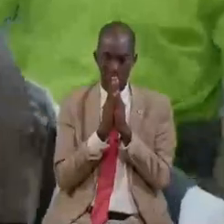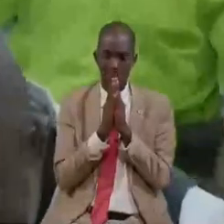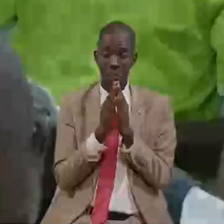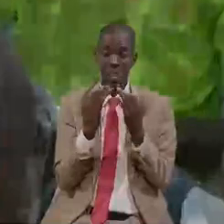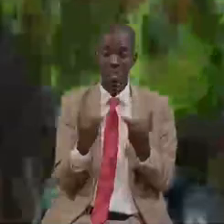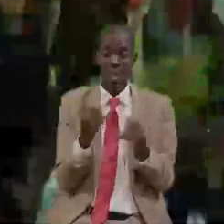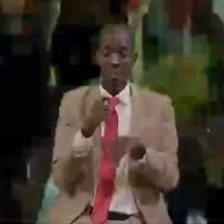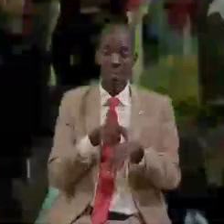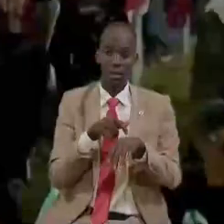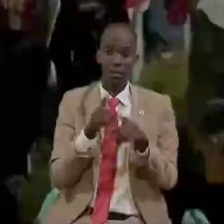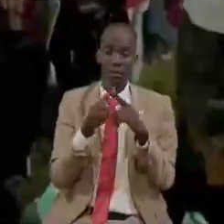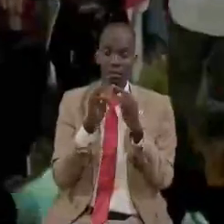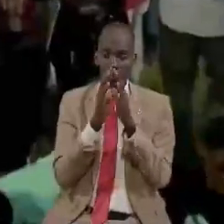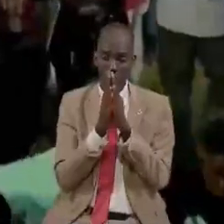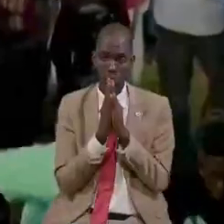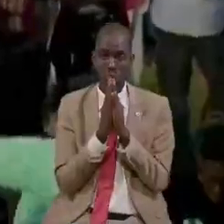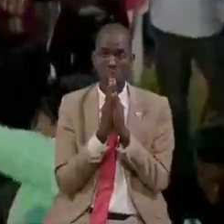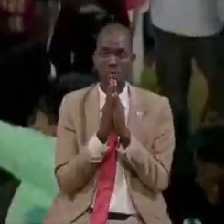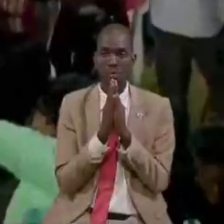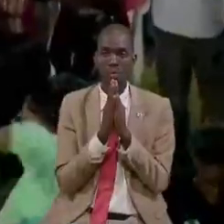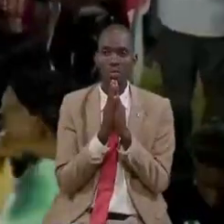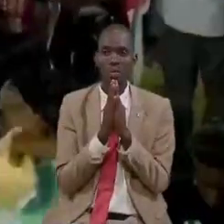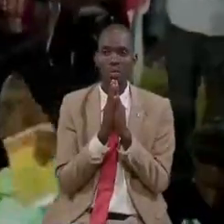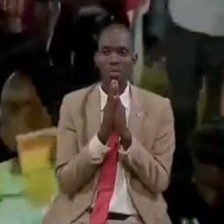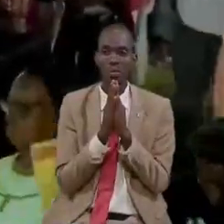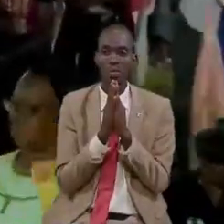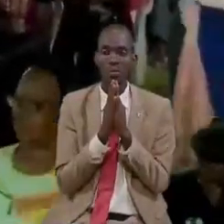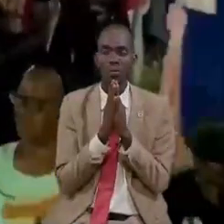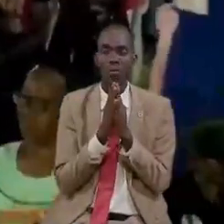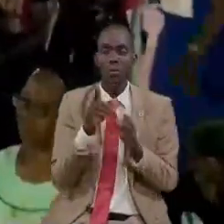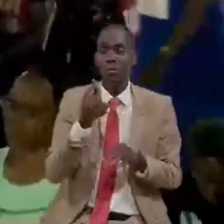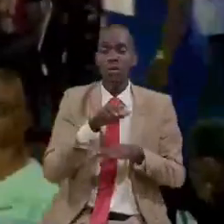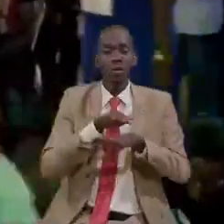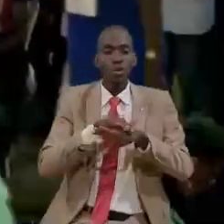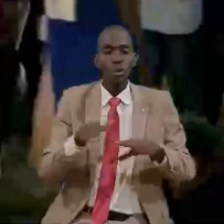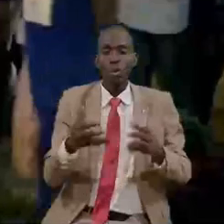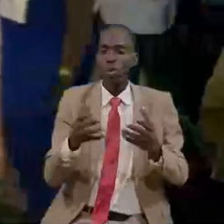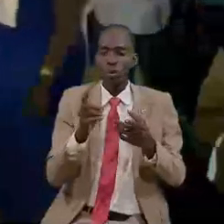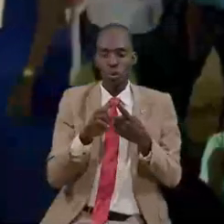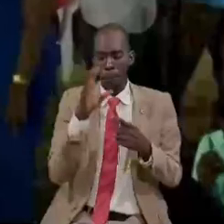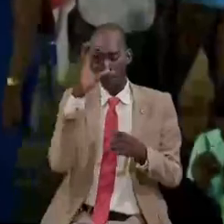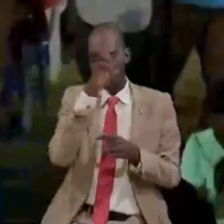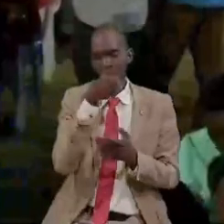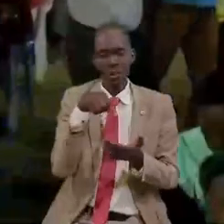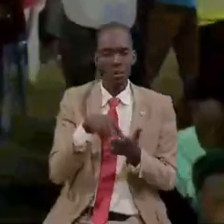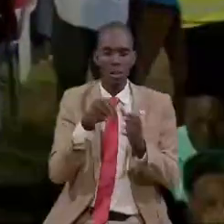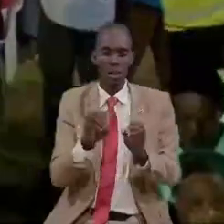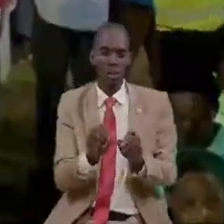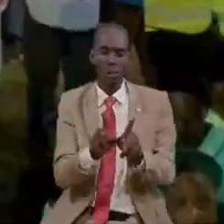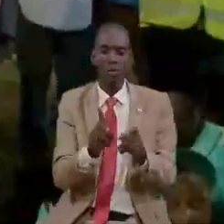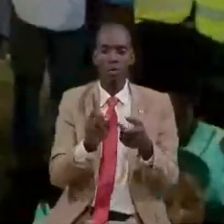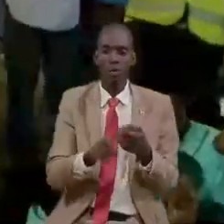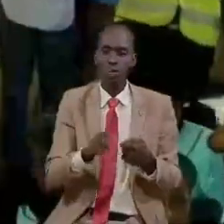baissées, les yeux fermés. Vous n'allez pas vouloir rater ce privilège d'être de